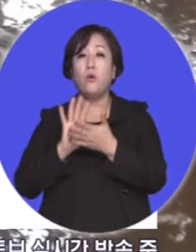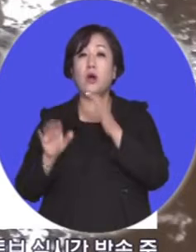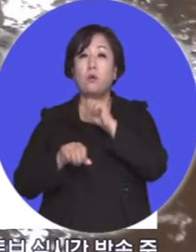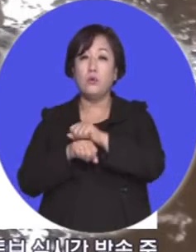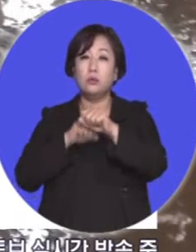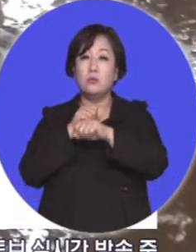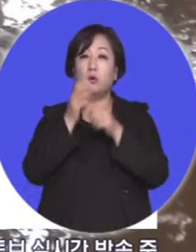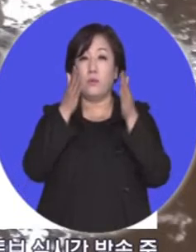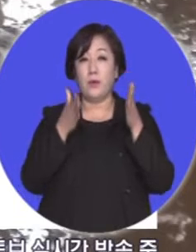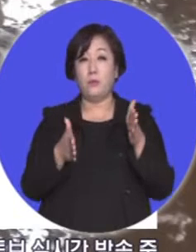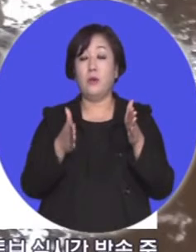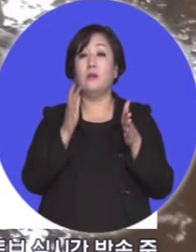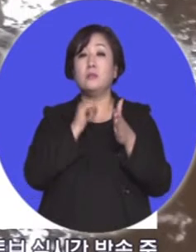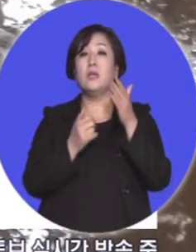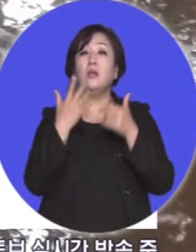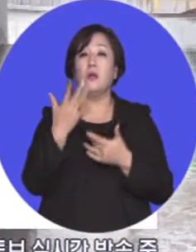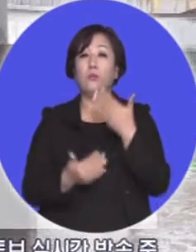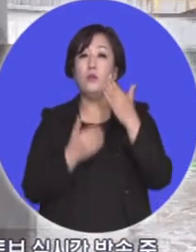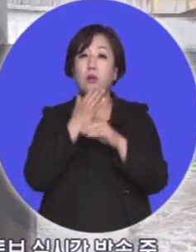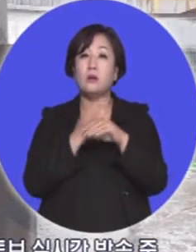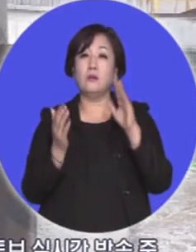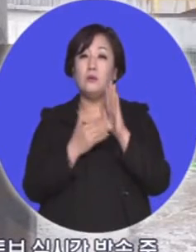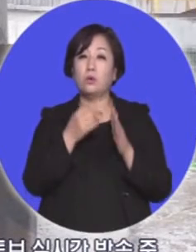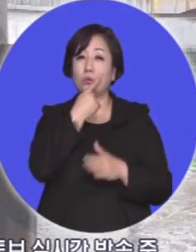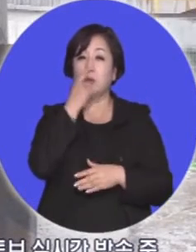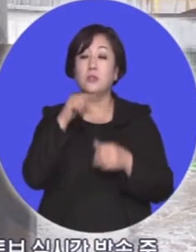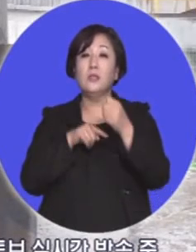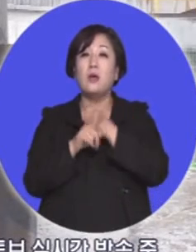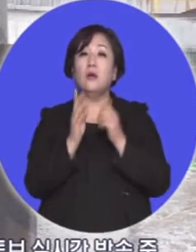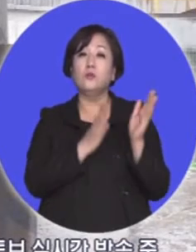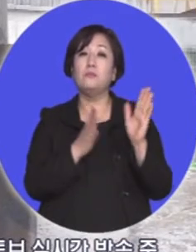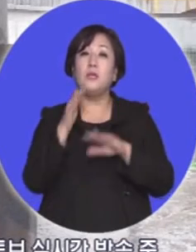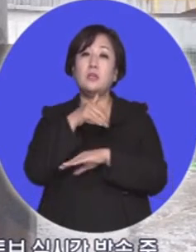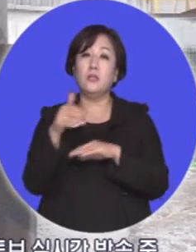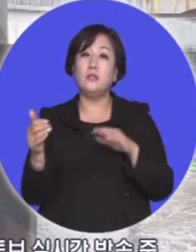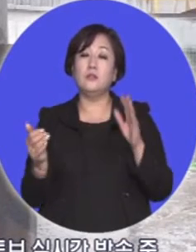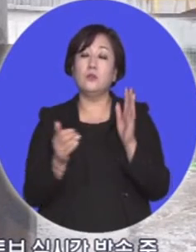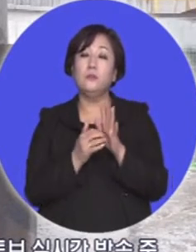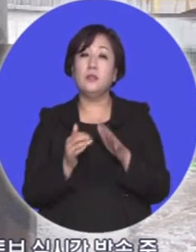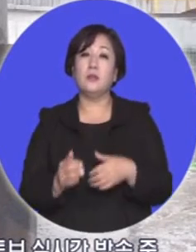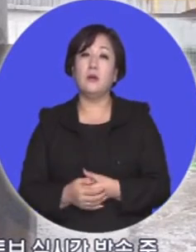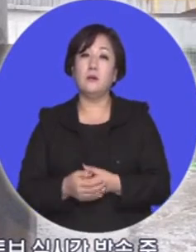건물의 벽면 에서 불이 난 것으로 보고 정확한 화재 원인을 조사하고 있습니다